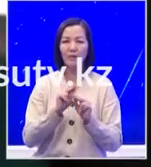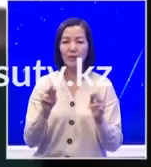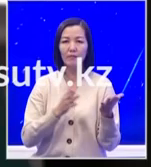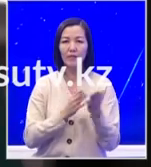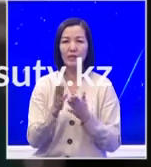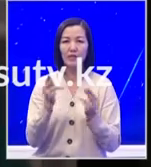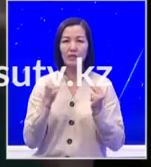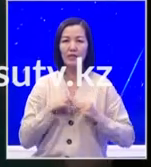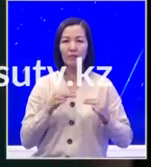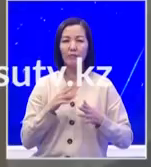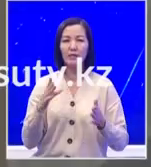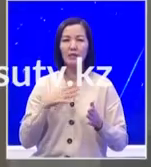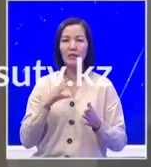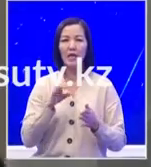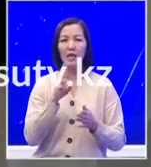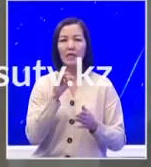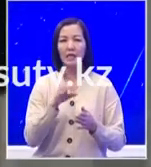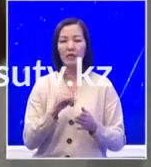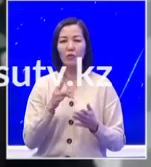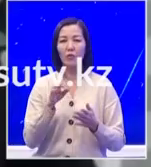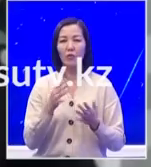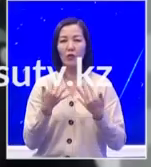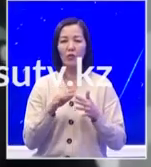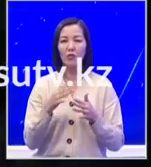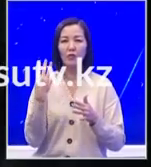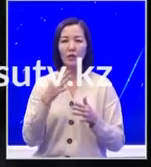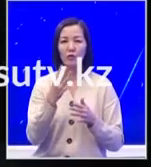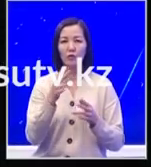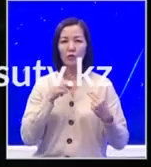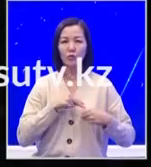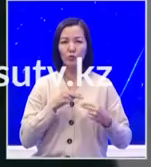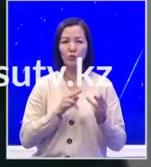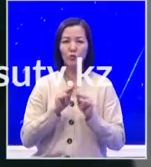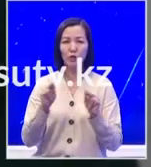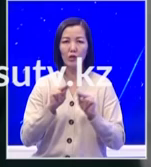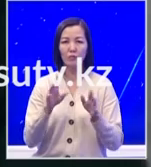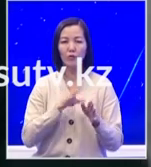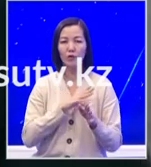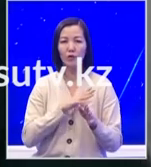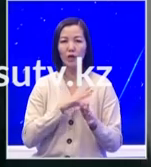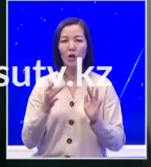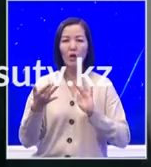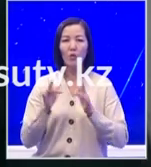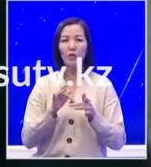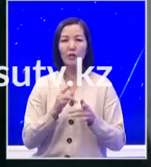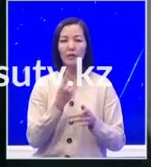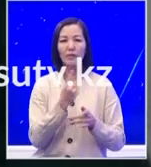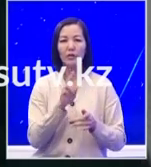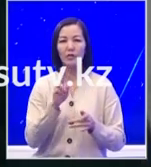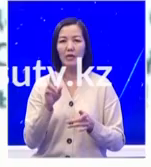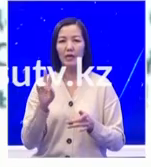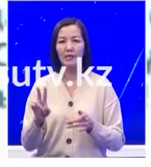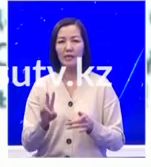сіңірген. Ескелді ауданына қарасты Қоңыр ауылында 43 жыл ұстаз болыпты. Айта кетерлігі, онлайн шара 1 қазан қарттар күніне